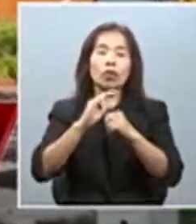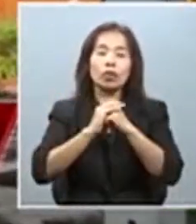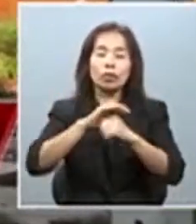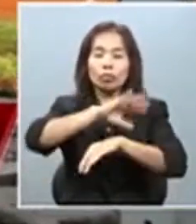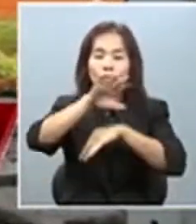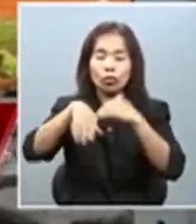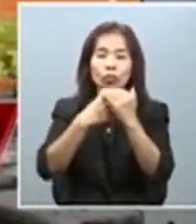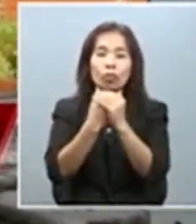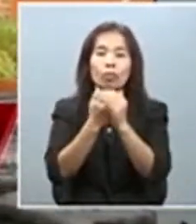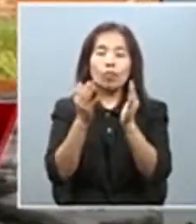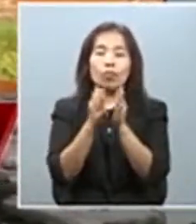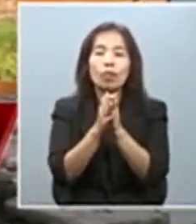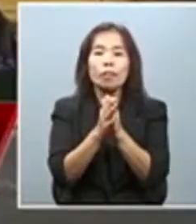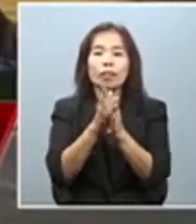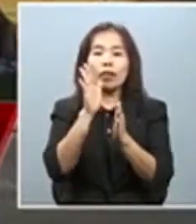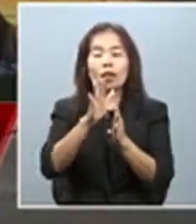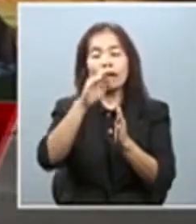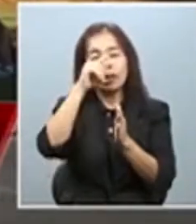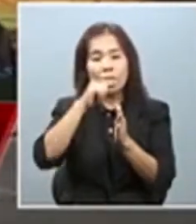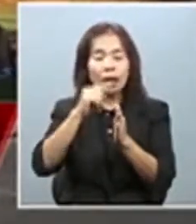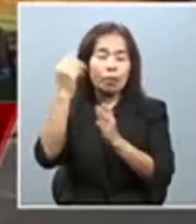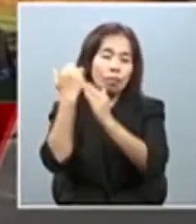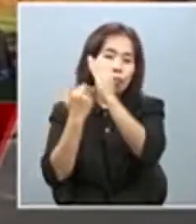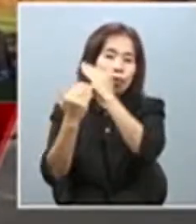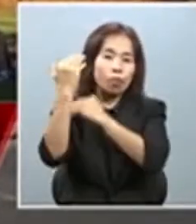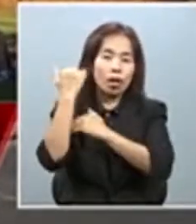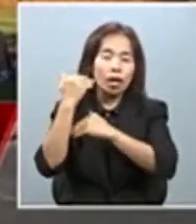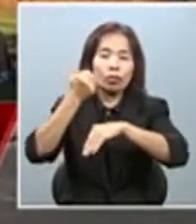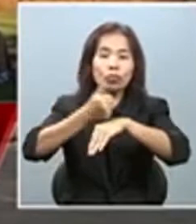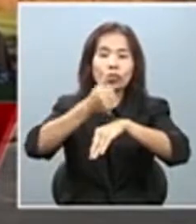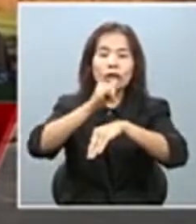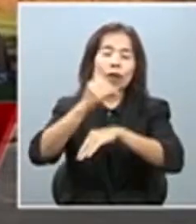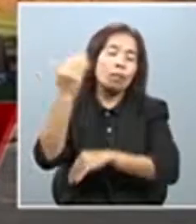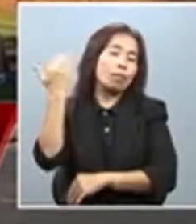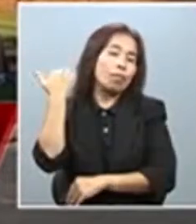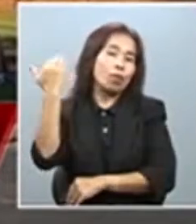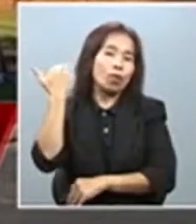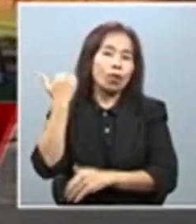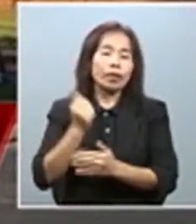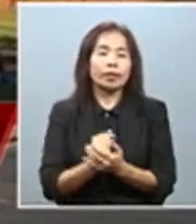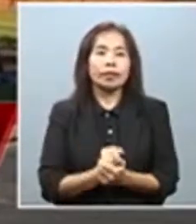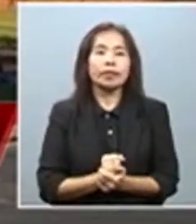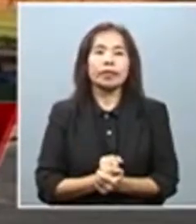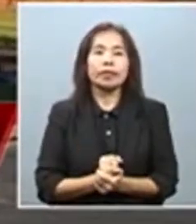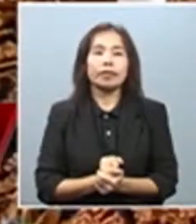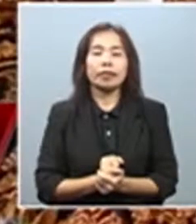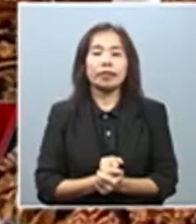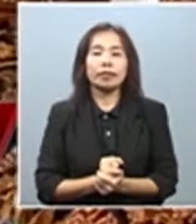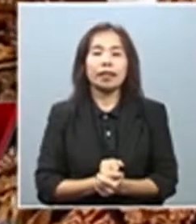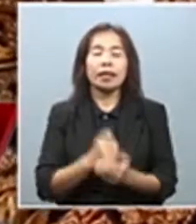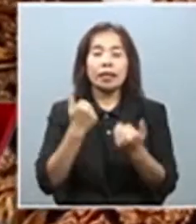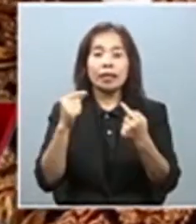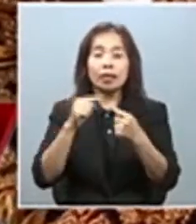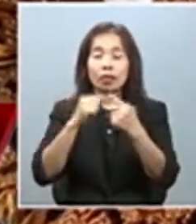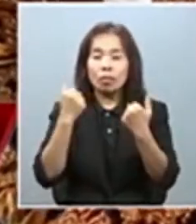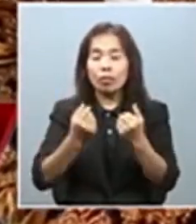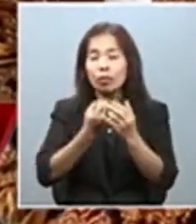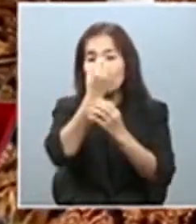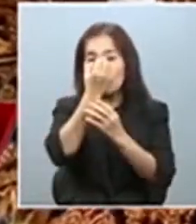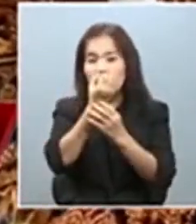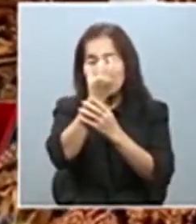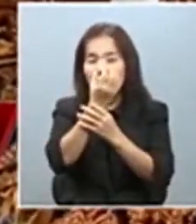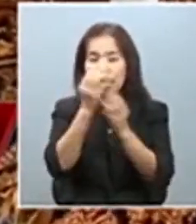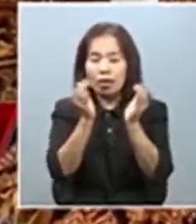แบบของลวดลายกนกสมัยกรุงศรีอยุธยาในเวลาต่อมานั่นเองครับก็ตอนนี้นะครับก็จะมีทั้งต้นไม้น้อยใ